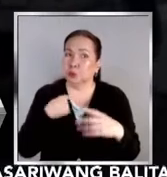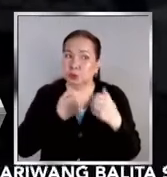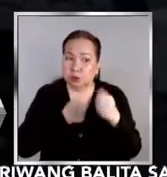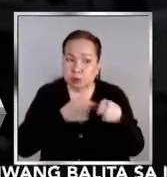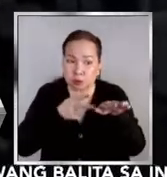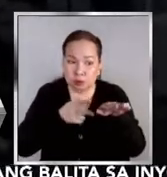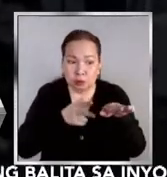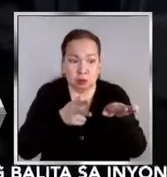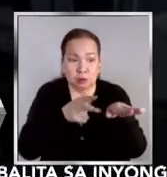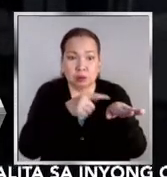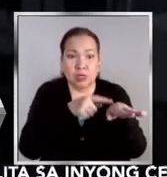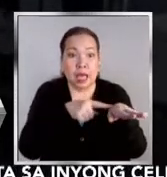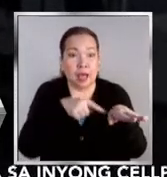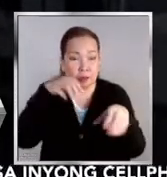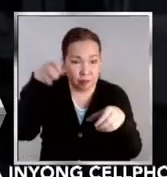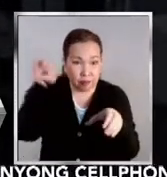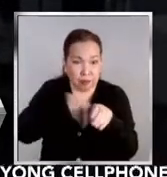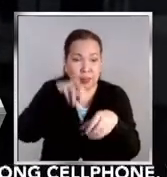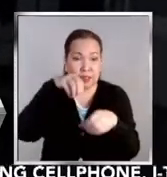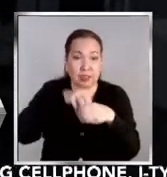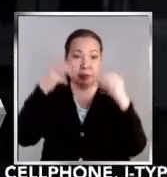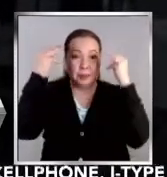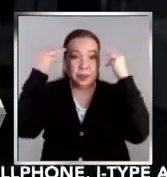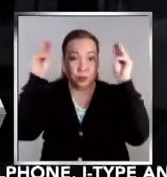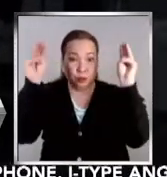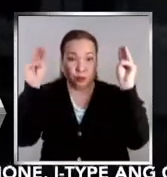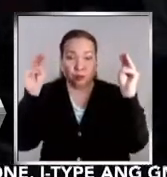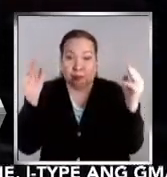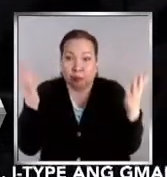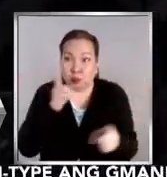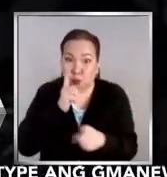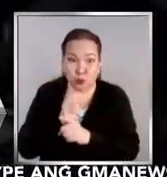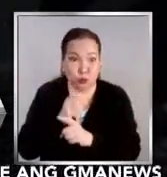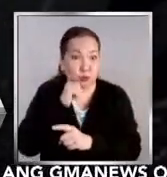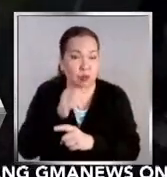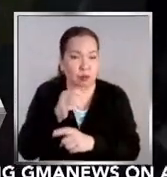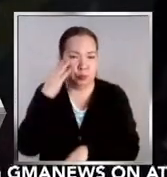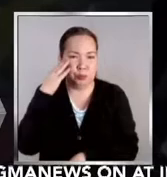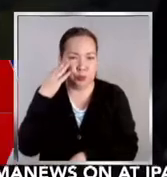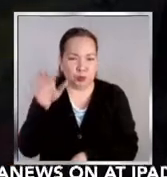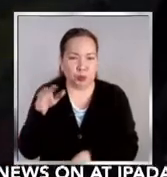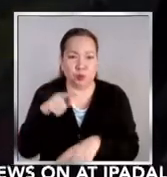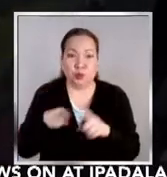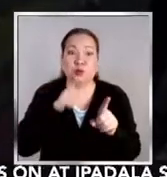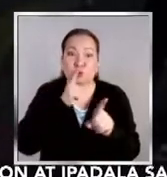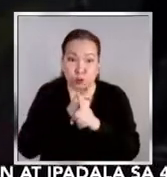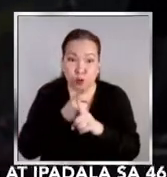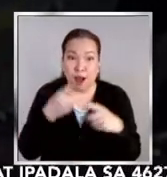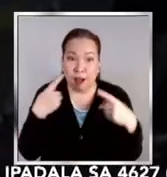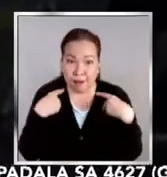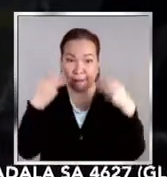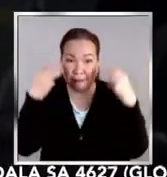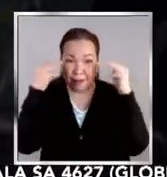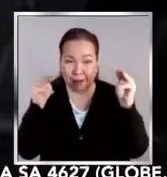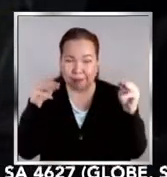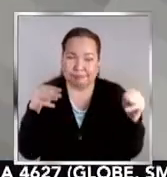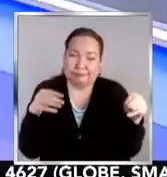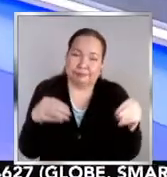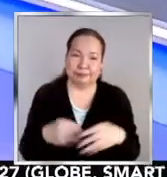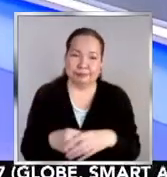itong mayor. Hindi pa kinukumpirma ng mga otoridad na mayor nga ang sakay ng SUV.